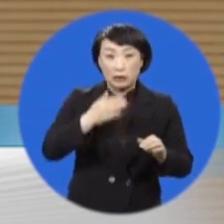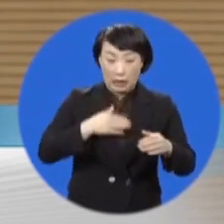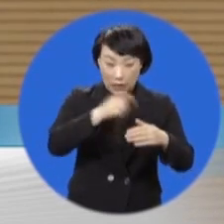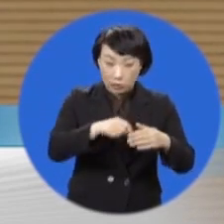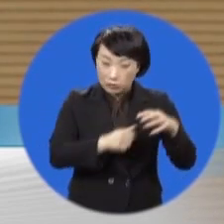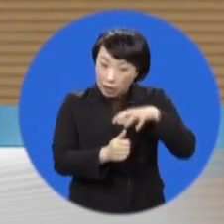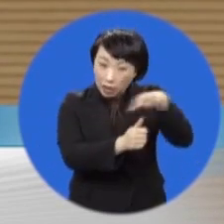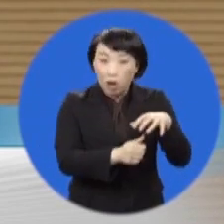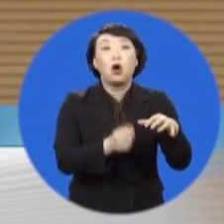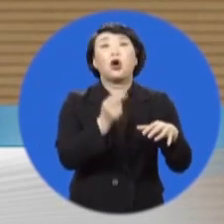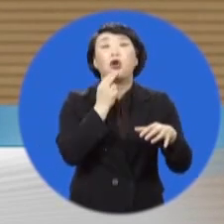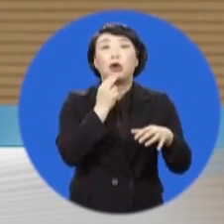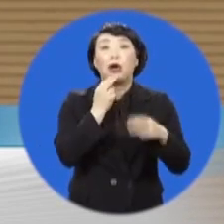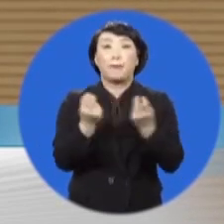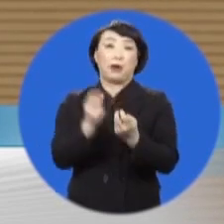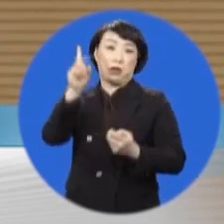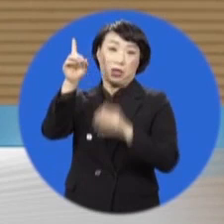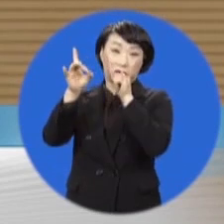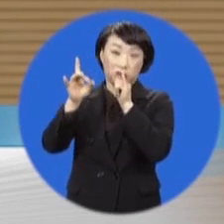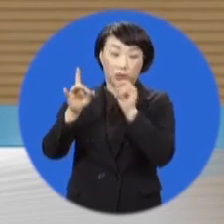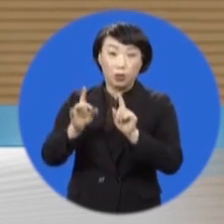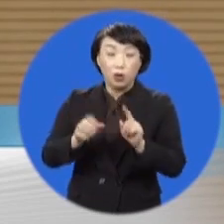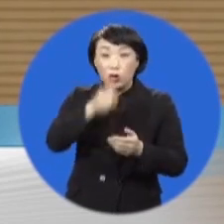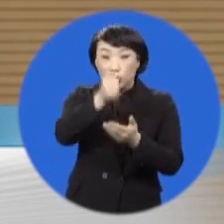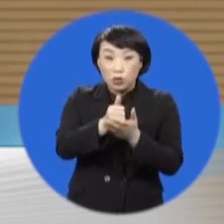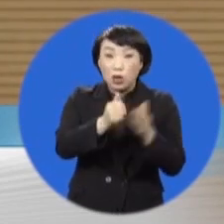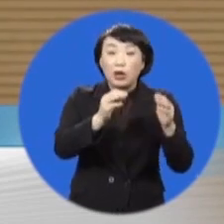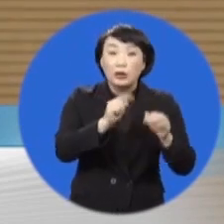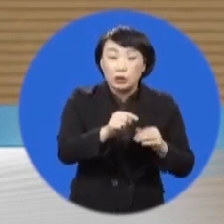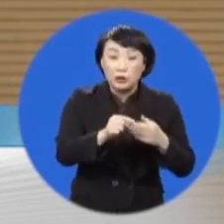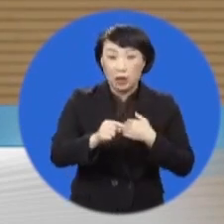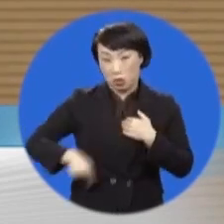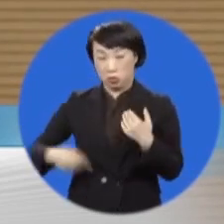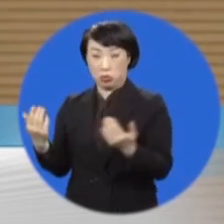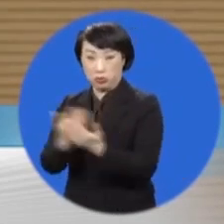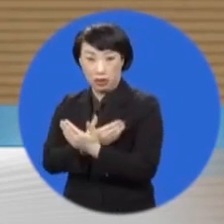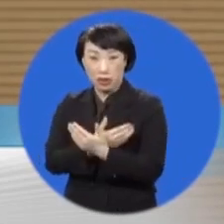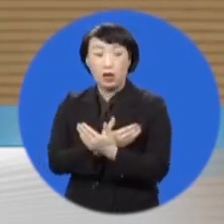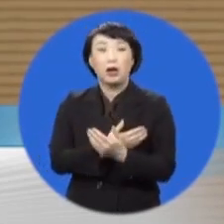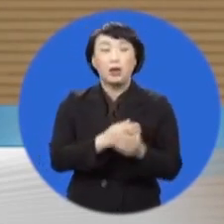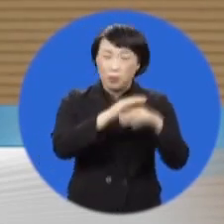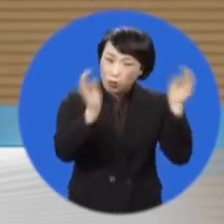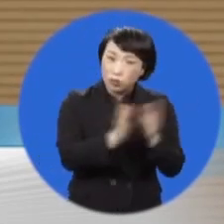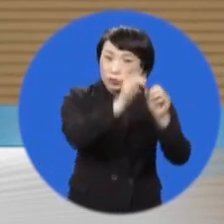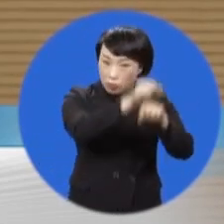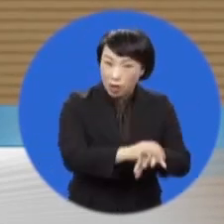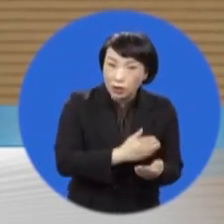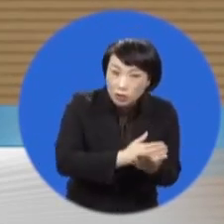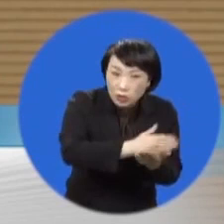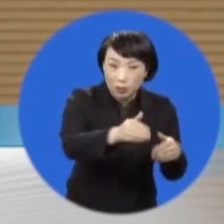집이야기 않는 주일이 않는 80 죄란 주비 회계를 통해 뭐 해 줘 떠나가 보자